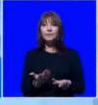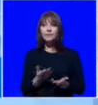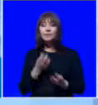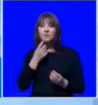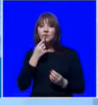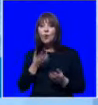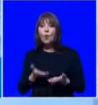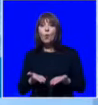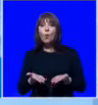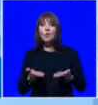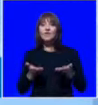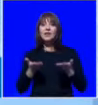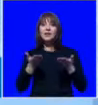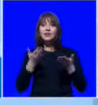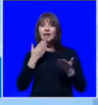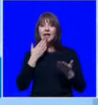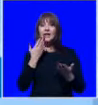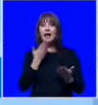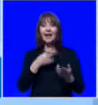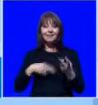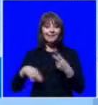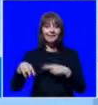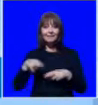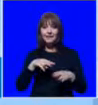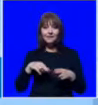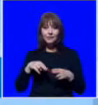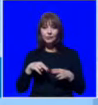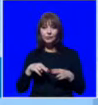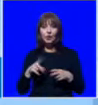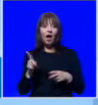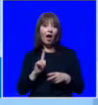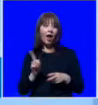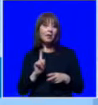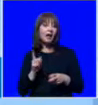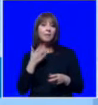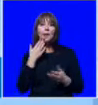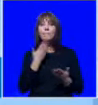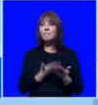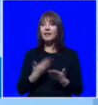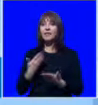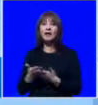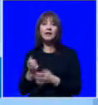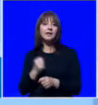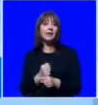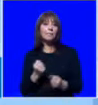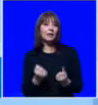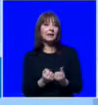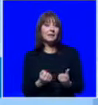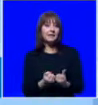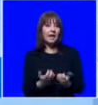превишение на търсенето над предлагането на работна сила. От друга страна,